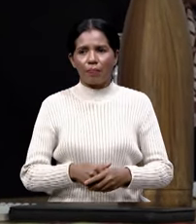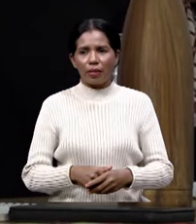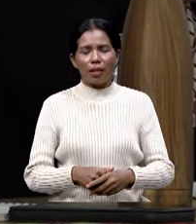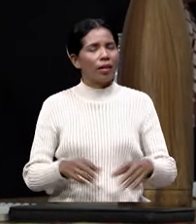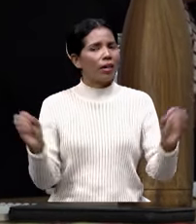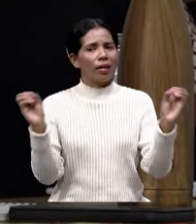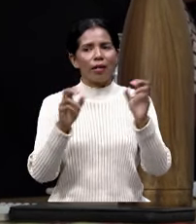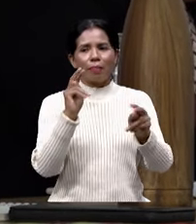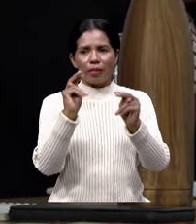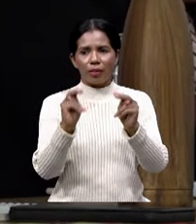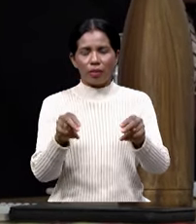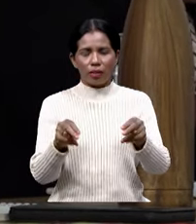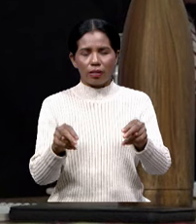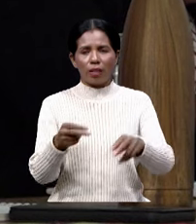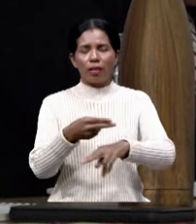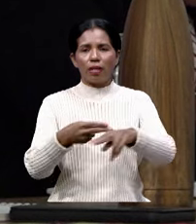persis kayak lima pemalu,